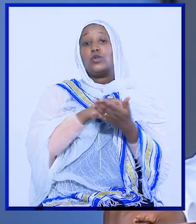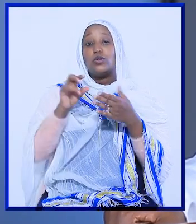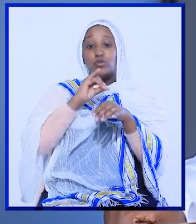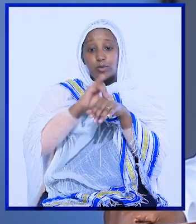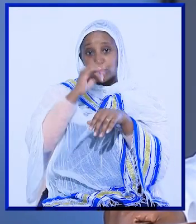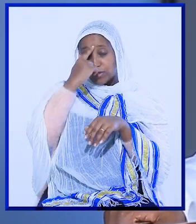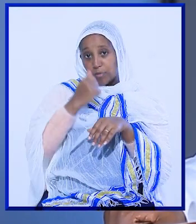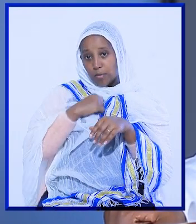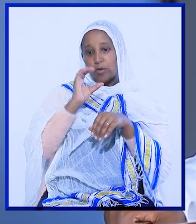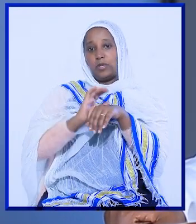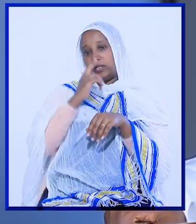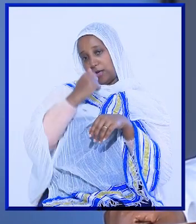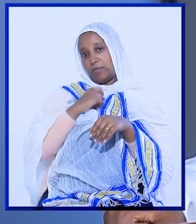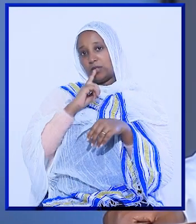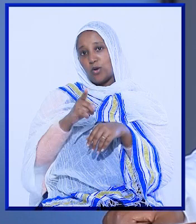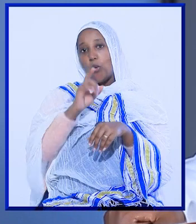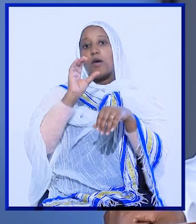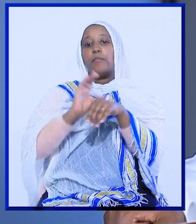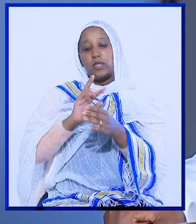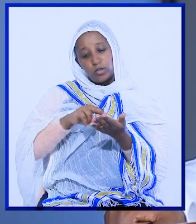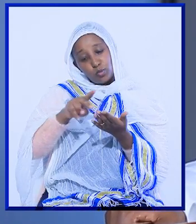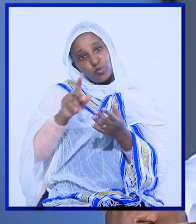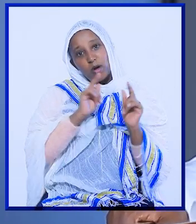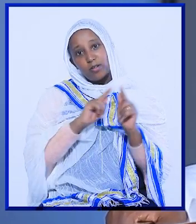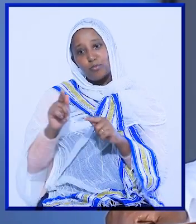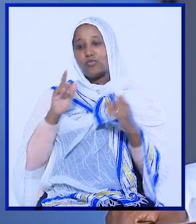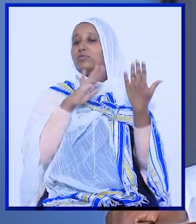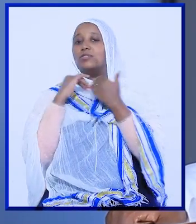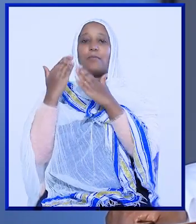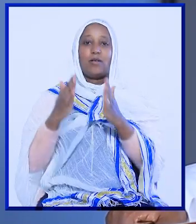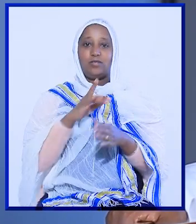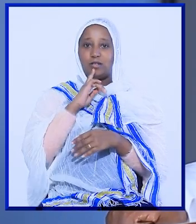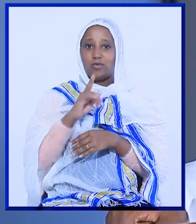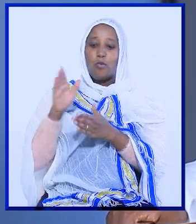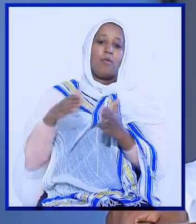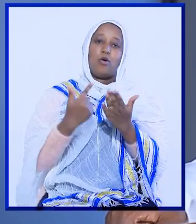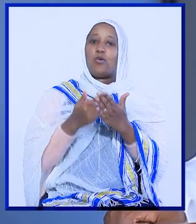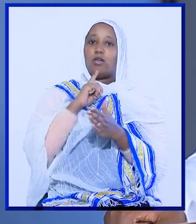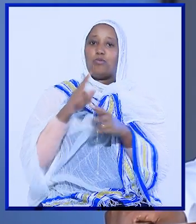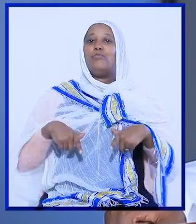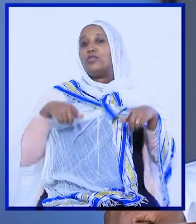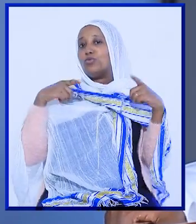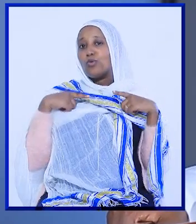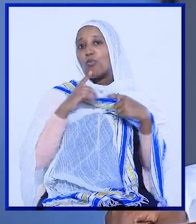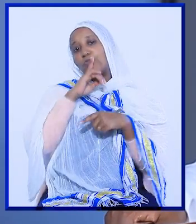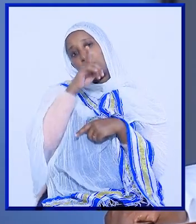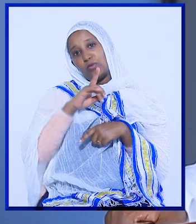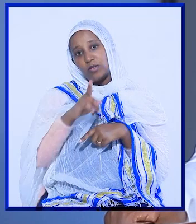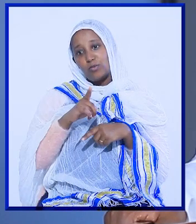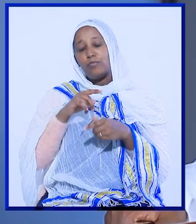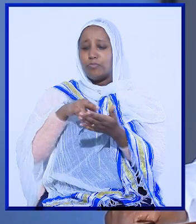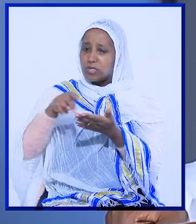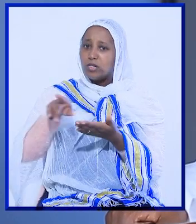ጴጥሮስ የሚያምነው የቤተ ክርስቲያንን እምነት ነው። የቤተ ክርስቲያን ጉዞዋ ደግሞ የሰማያትነት ጉዞ ነው። መንገዷ ይሄ ነው። የምትኖረው ለእውነት